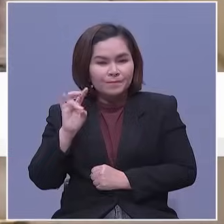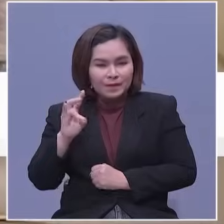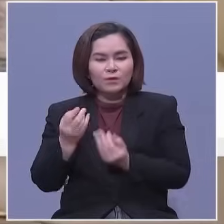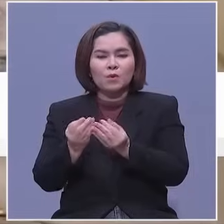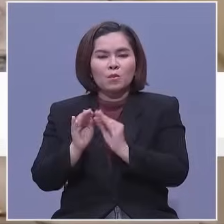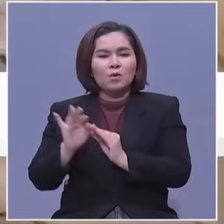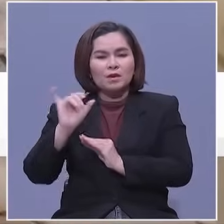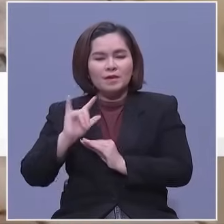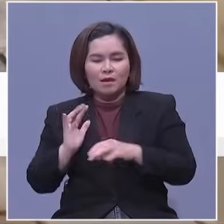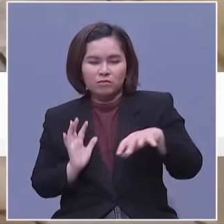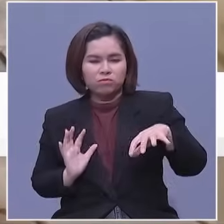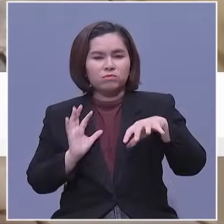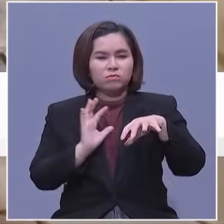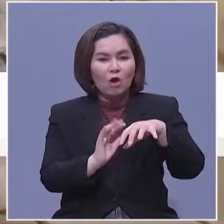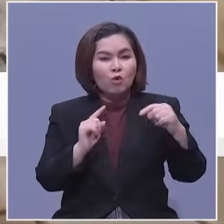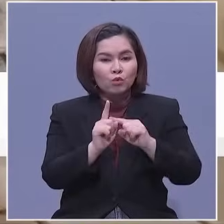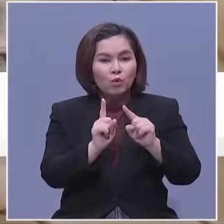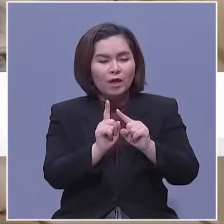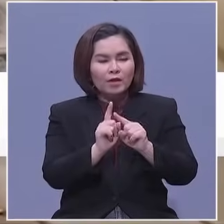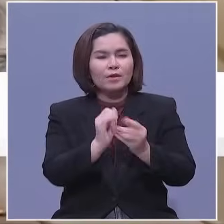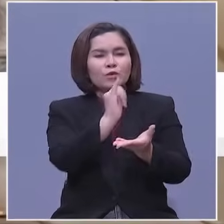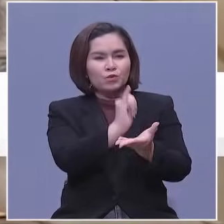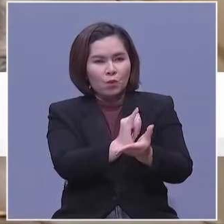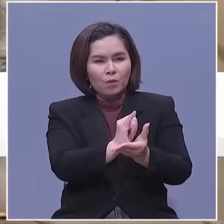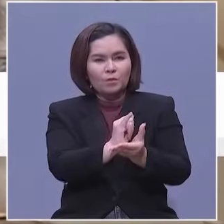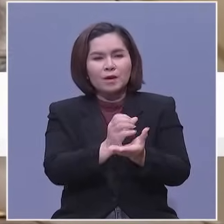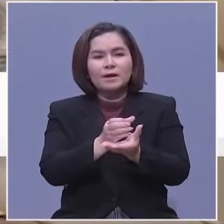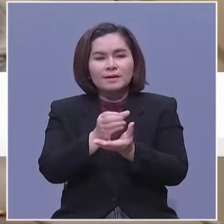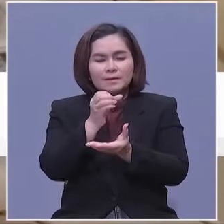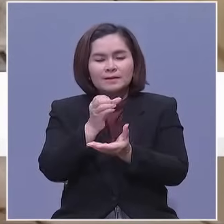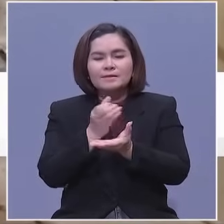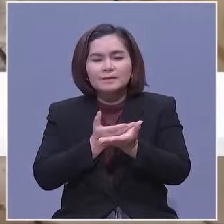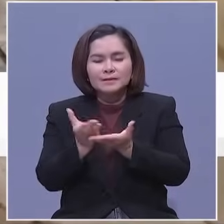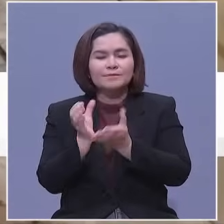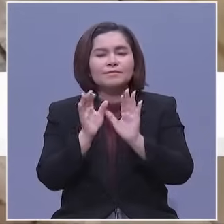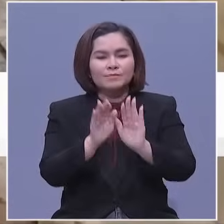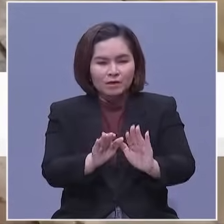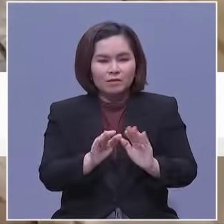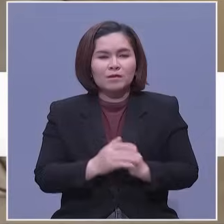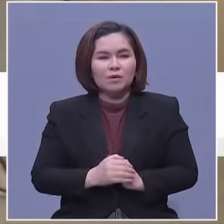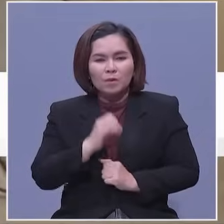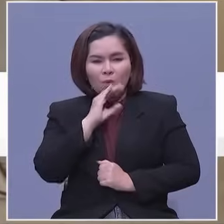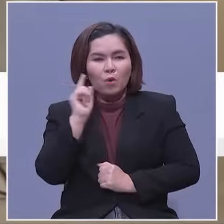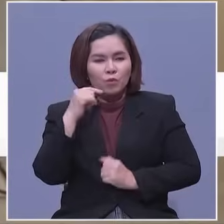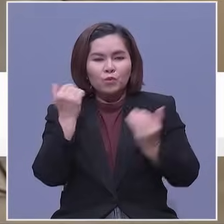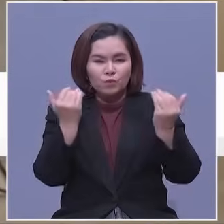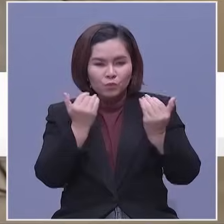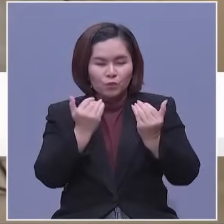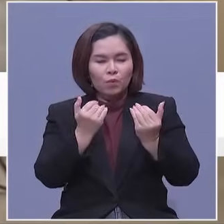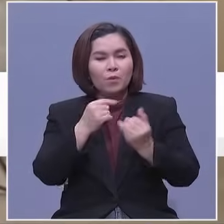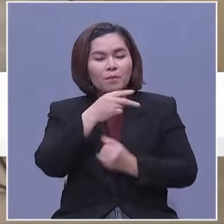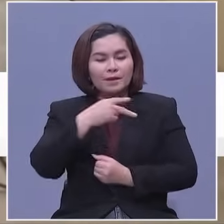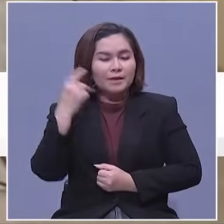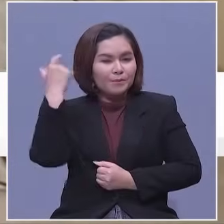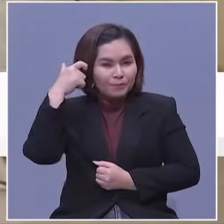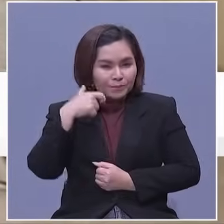ามาที่บริเวณตั้งโลงศพค่ะพร้อมกับนำเครื่องดื่มที่ซื้อมาวางให้แล้วก็พูดกับลูกสาวเป็นภาษาเมีย